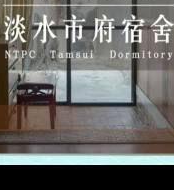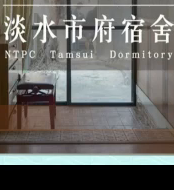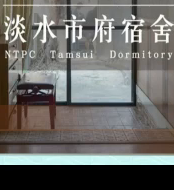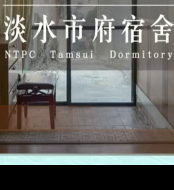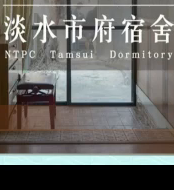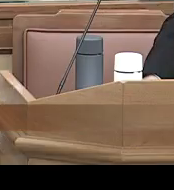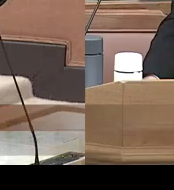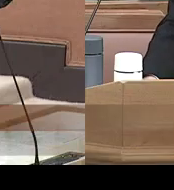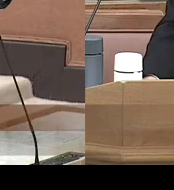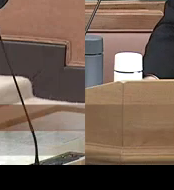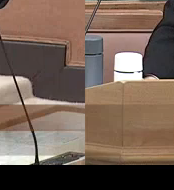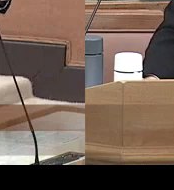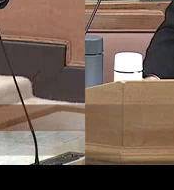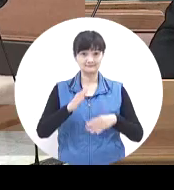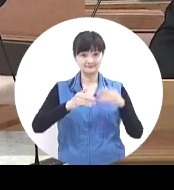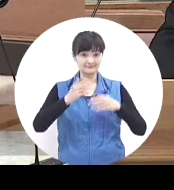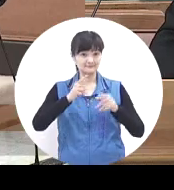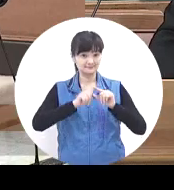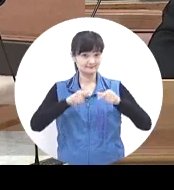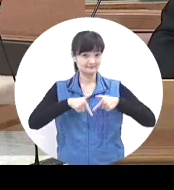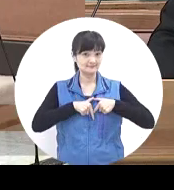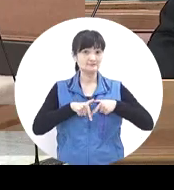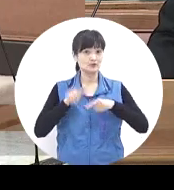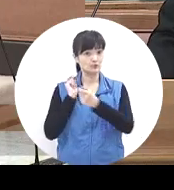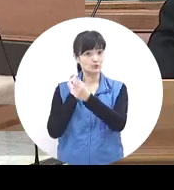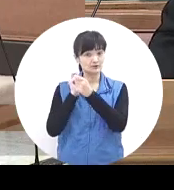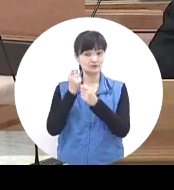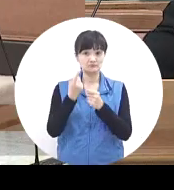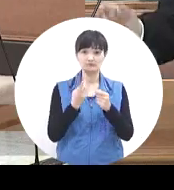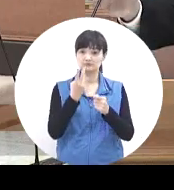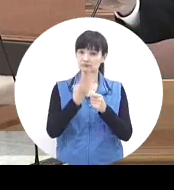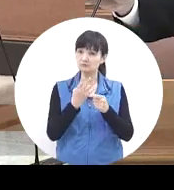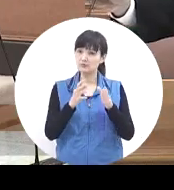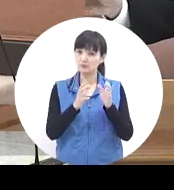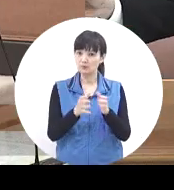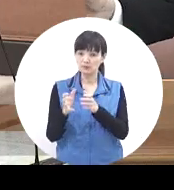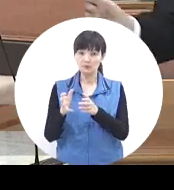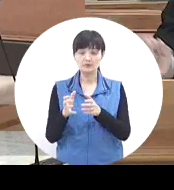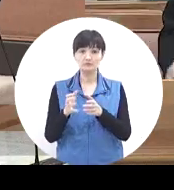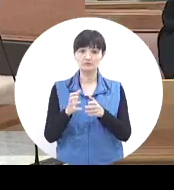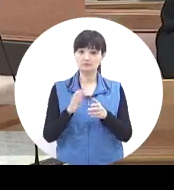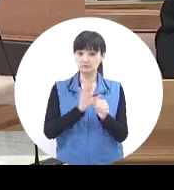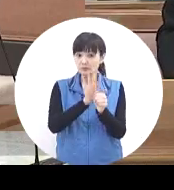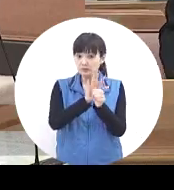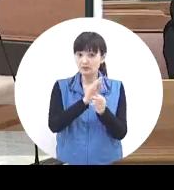心这几年的表现的状况如何？大概有多少的作品？